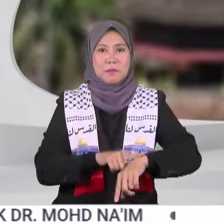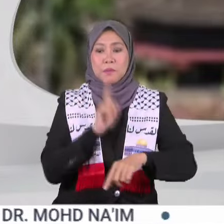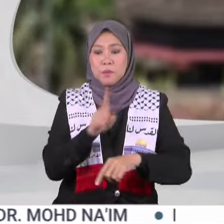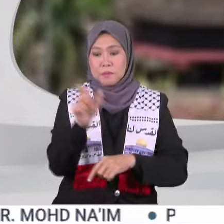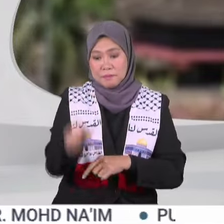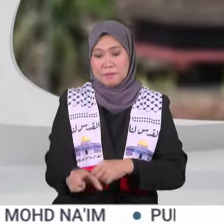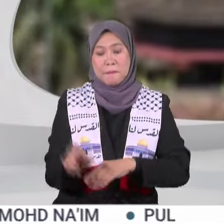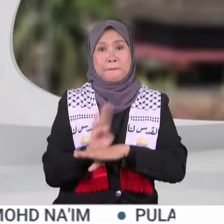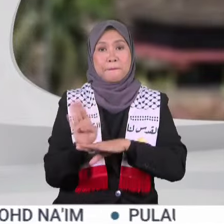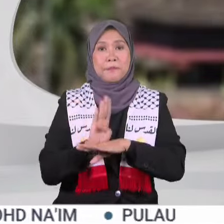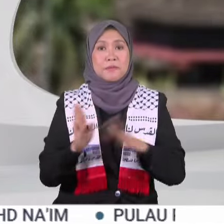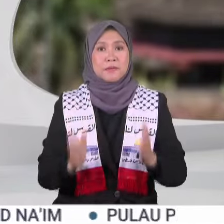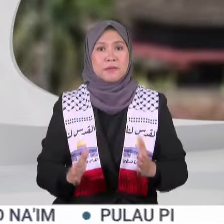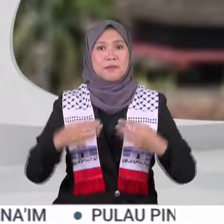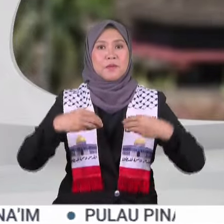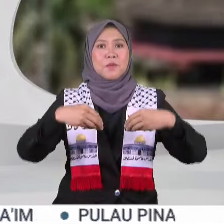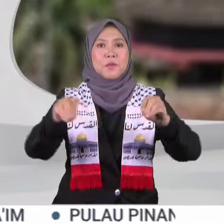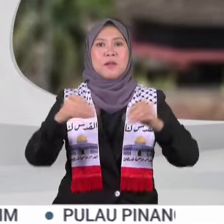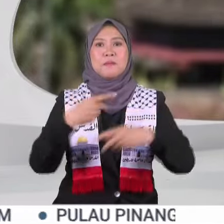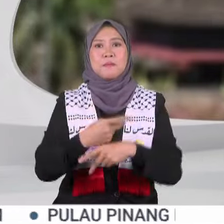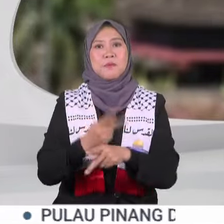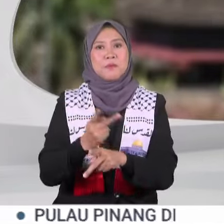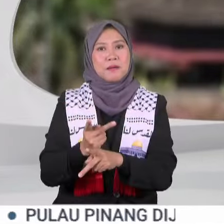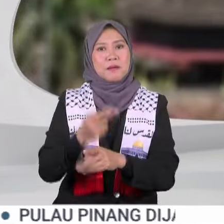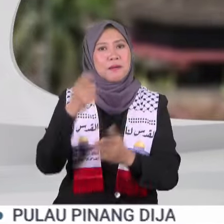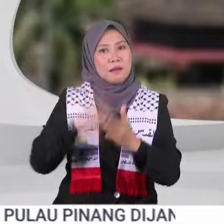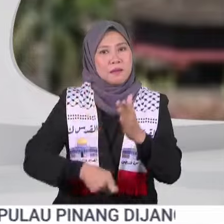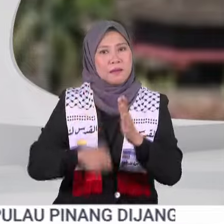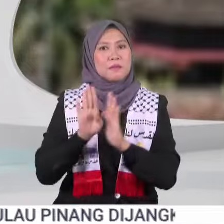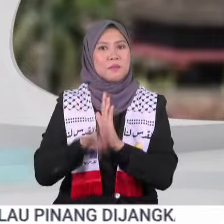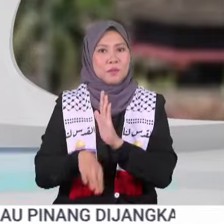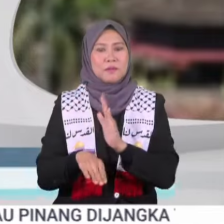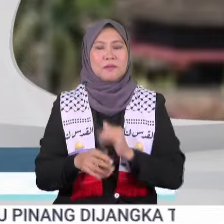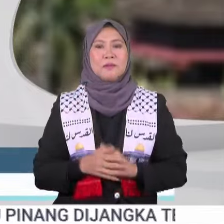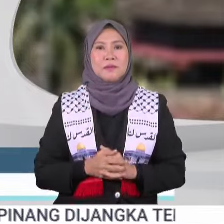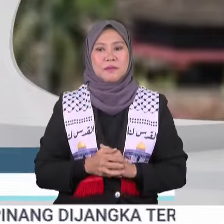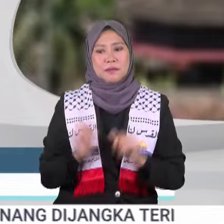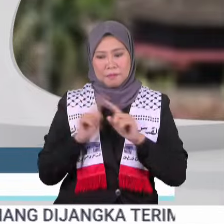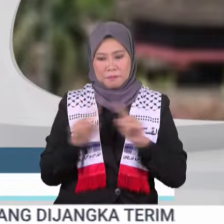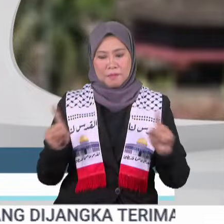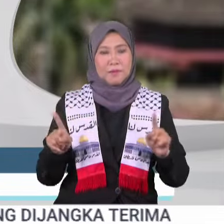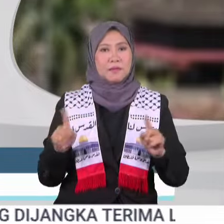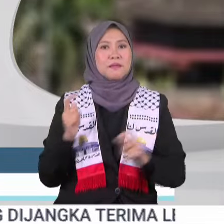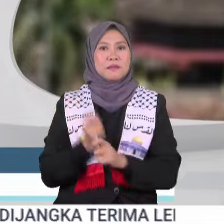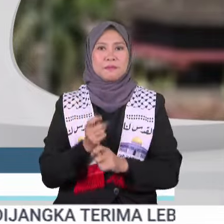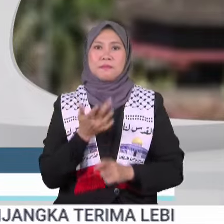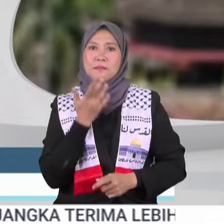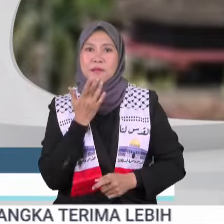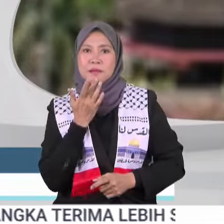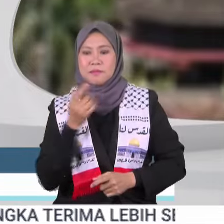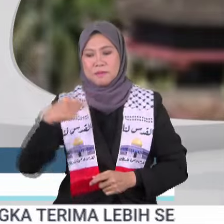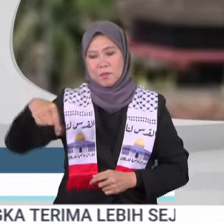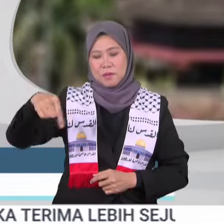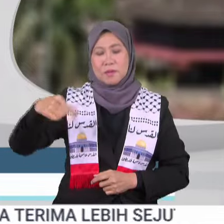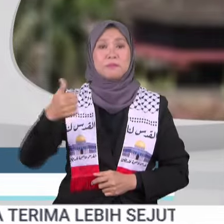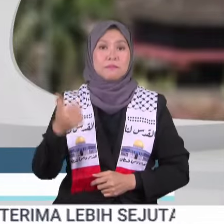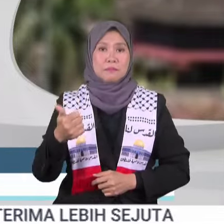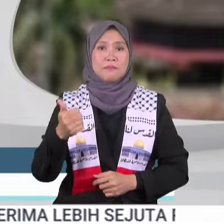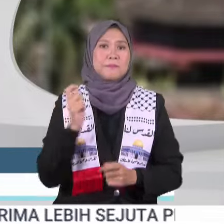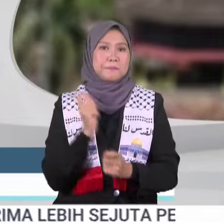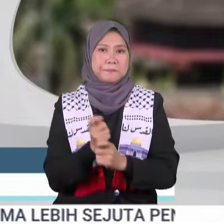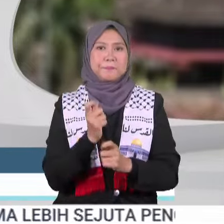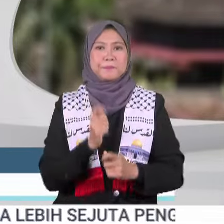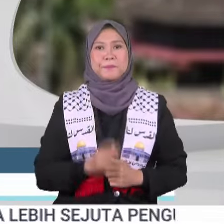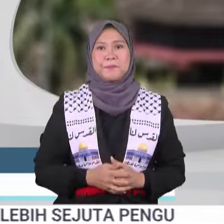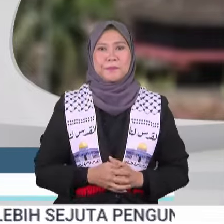peniaga berer yang menjual produknya dengan harga Rahmah namun masih mengekalkan rasa Dan kualiti wartawan